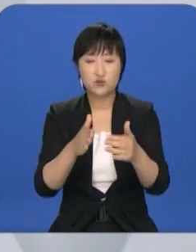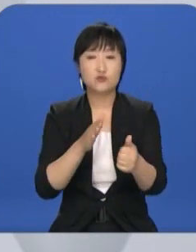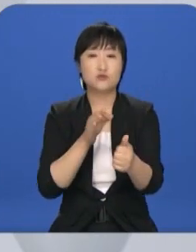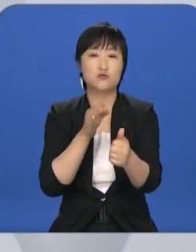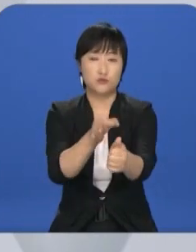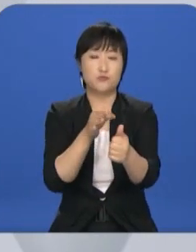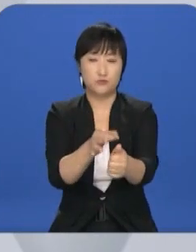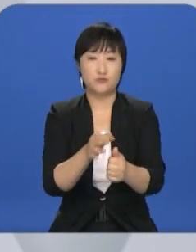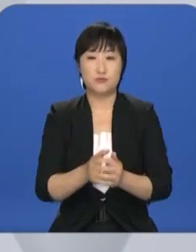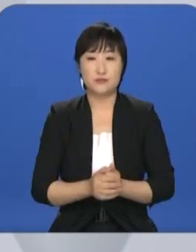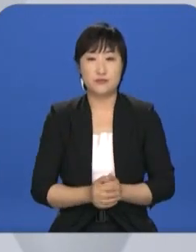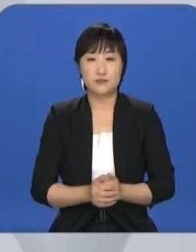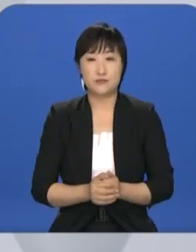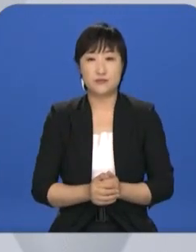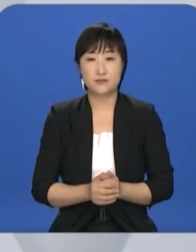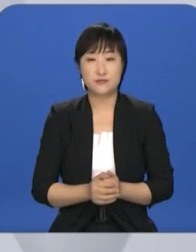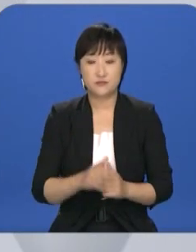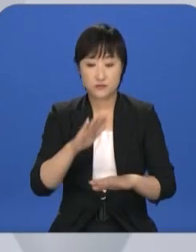집중 지원하겠습니다.